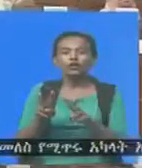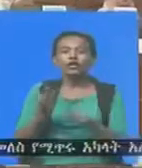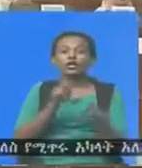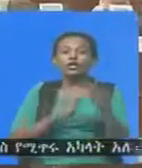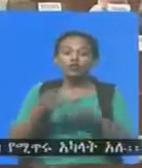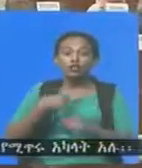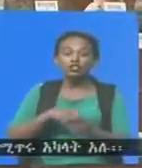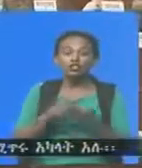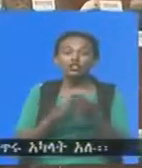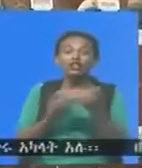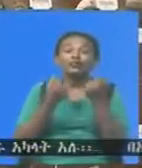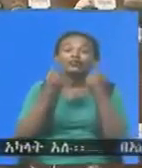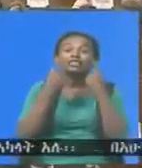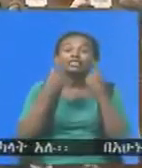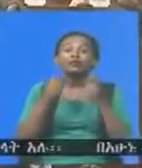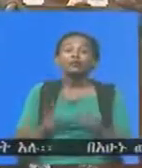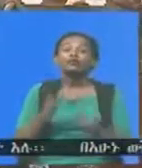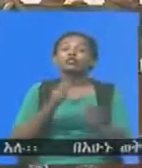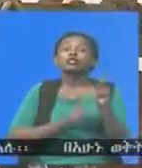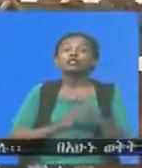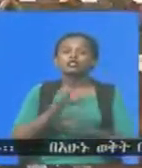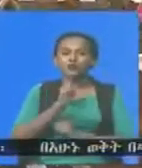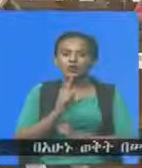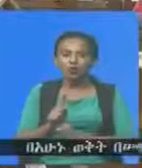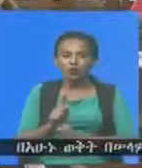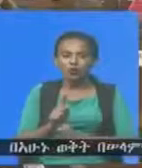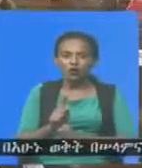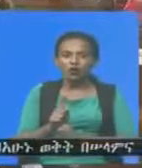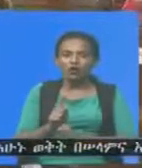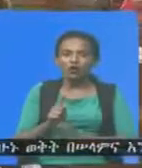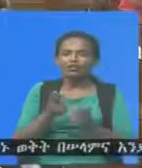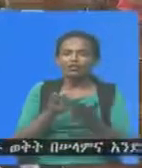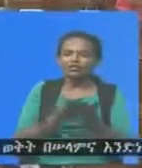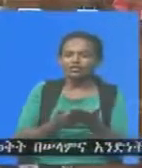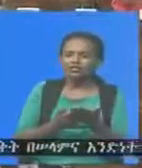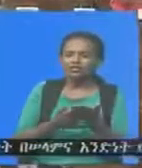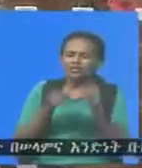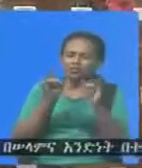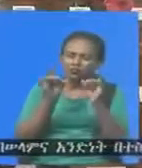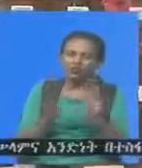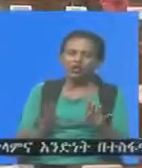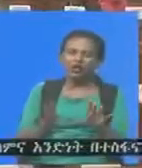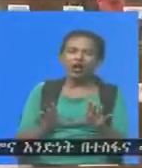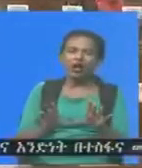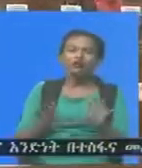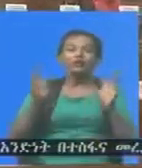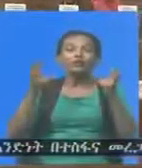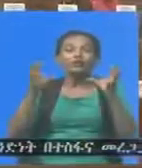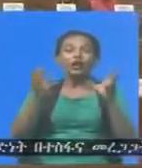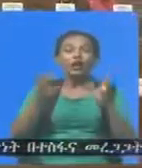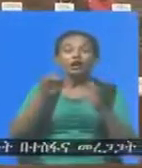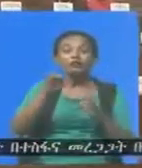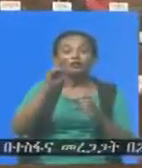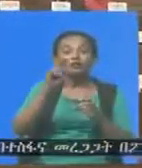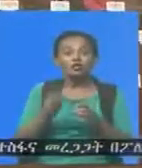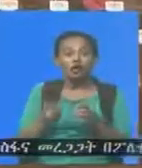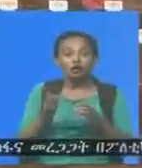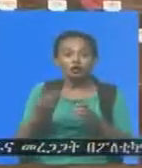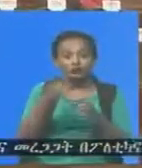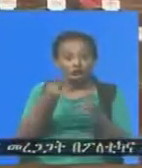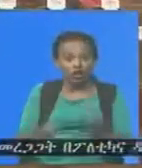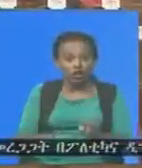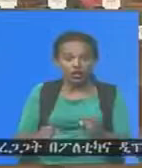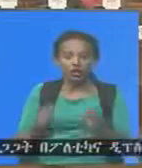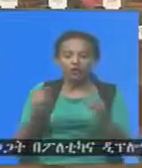ነገር መገንዘብ የሚችል ህዝብ ነው። ማስን የሚጠላና የሚያጥላላ የሚዲያ ዘመቻ ሊሆን ይችላል።